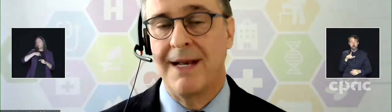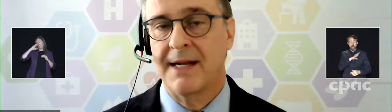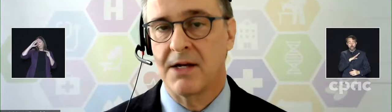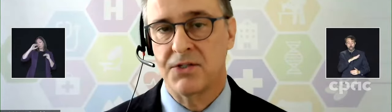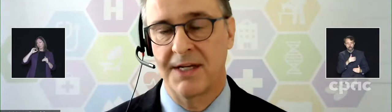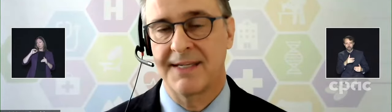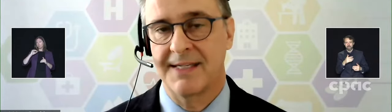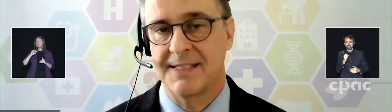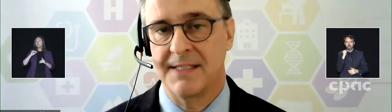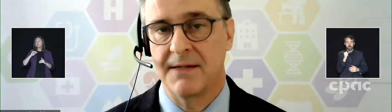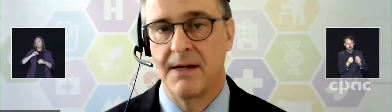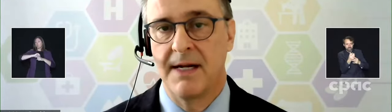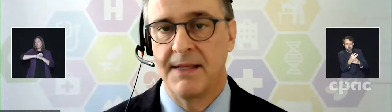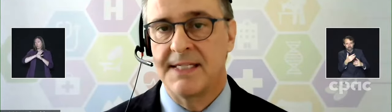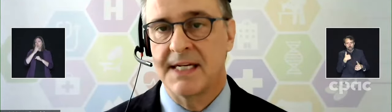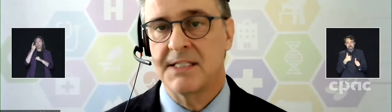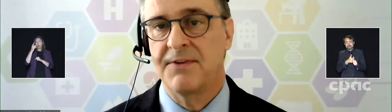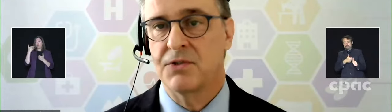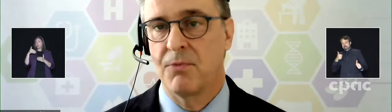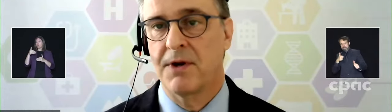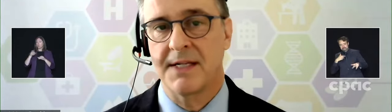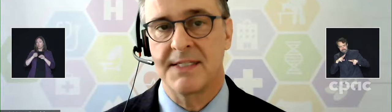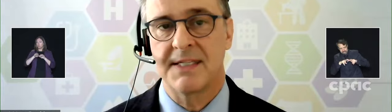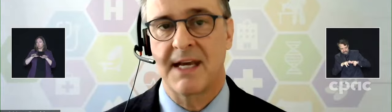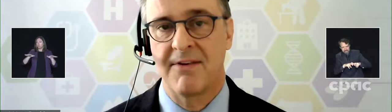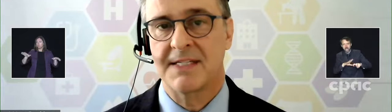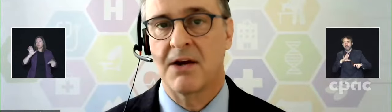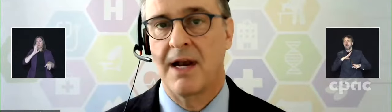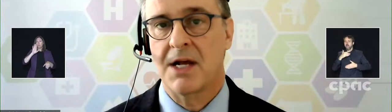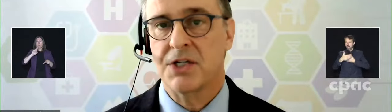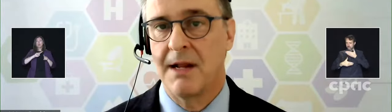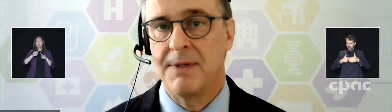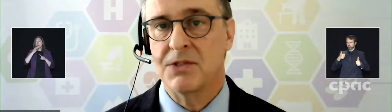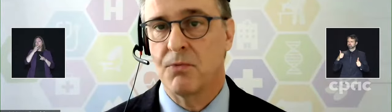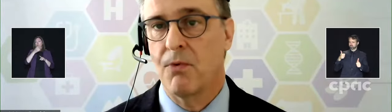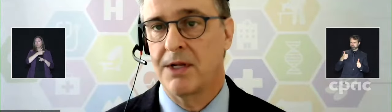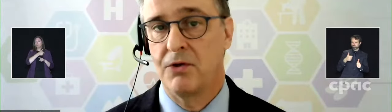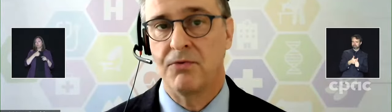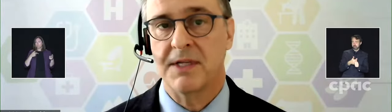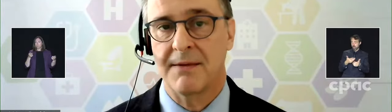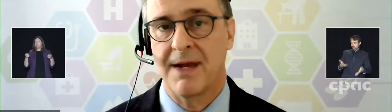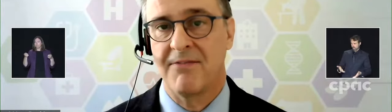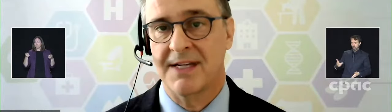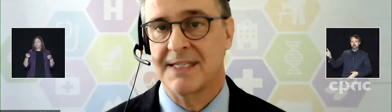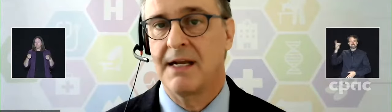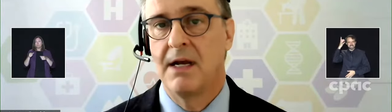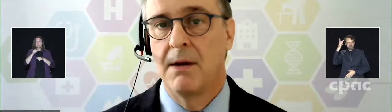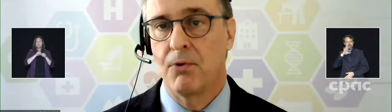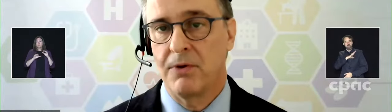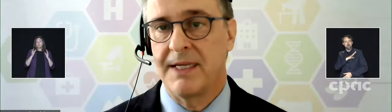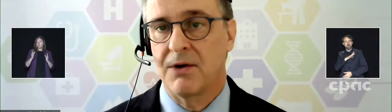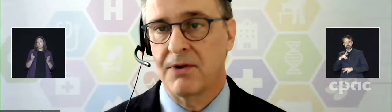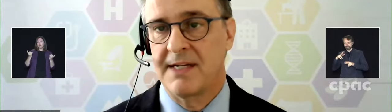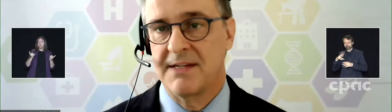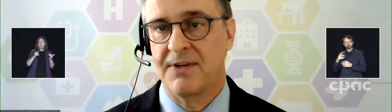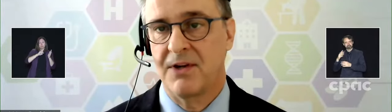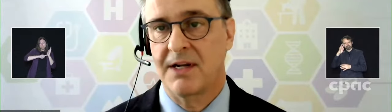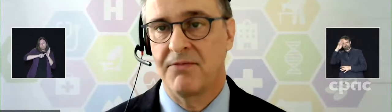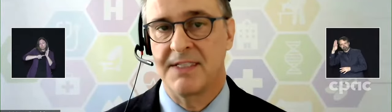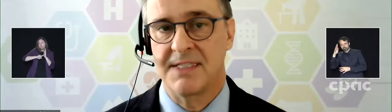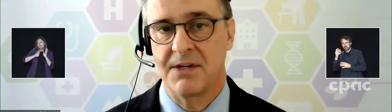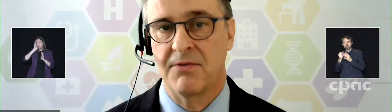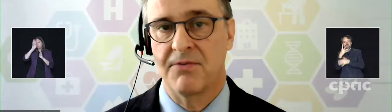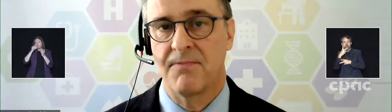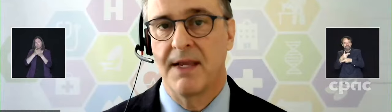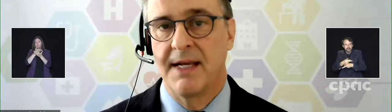se rétrécit. Des scientifiques du monde entier travaillent sans relâche à la mise au point de nouveaux traitements et vaccins pour lutter contre les effets de la COVID